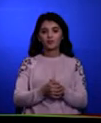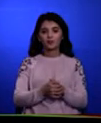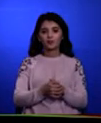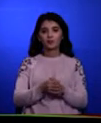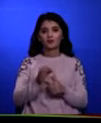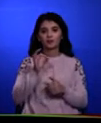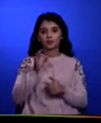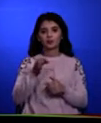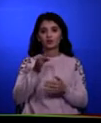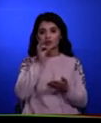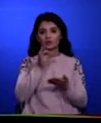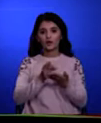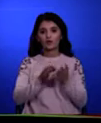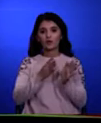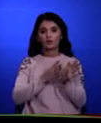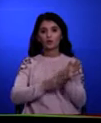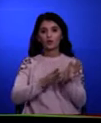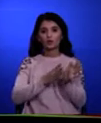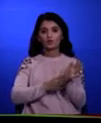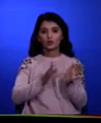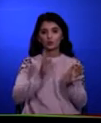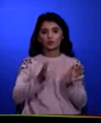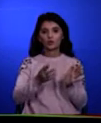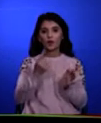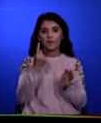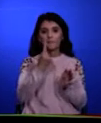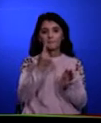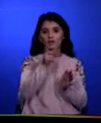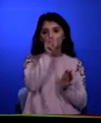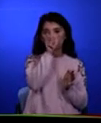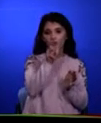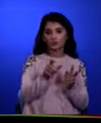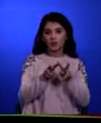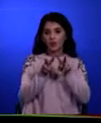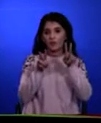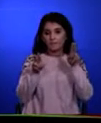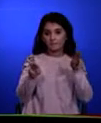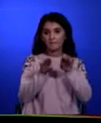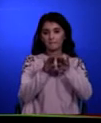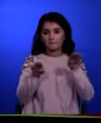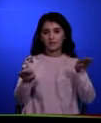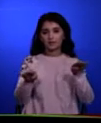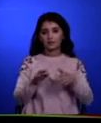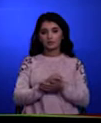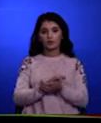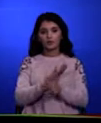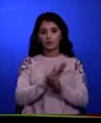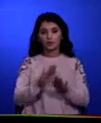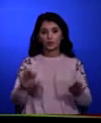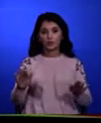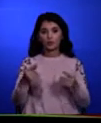Albatta 90. 1-chi ustunimizdagi 1-chi misol javobi bilan bir xil ekanmi?